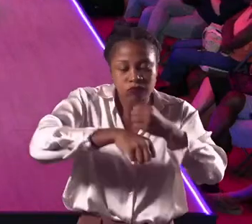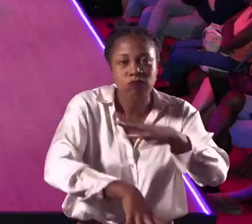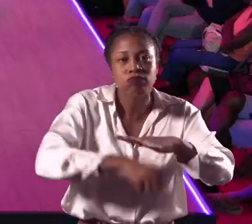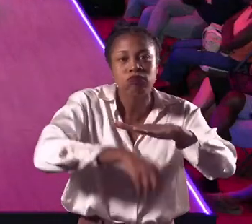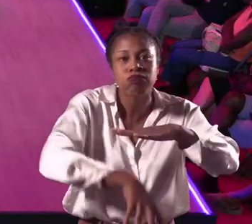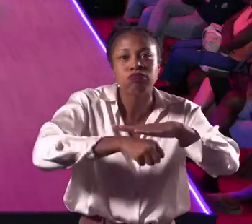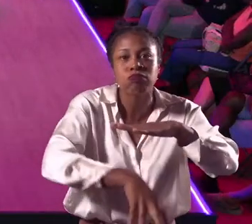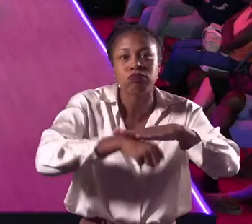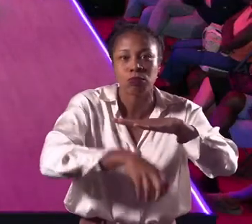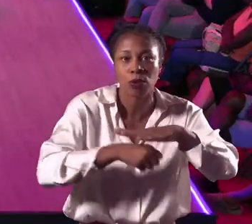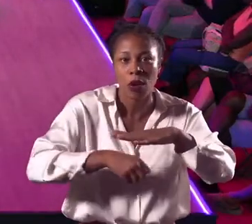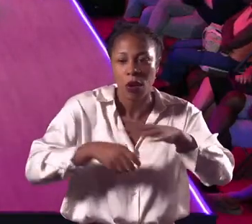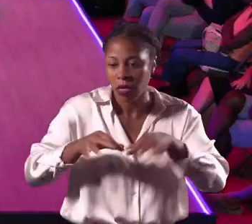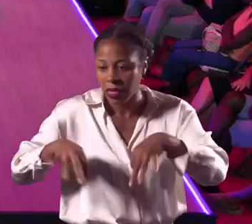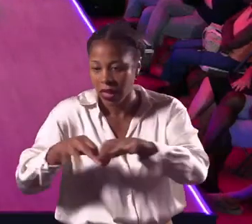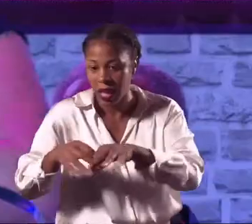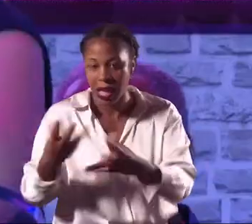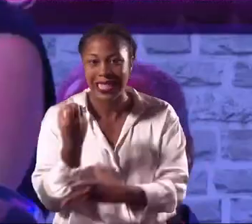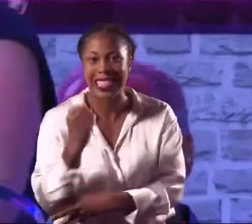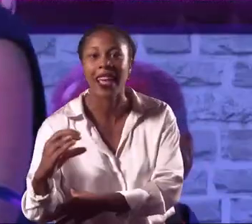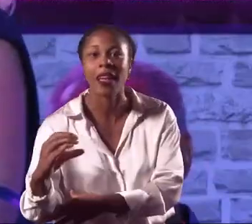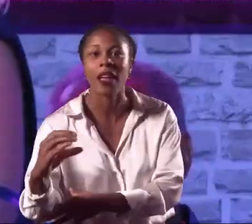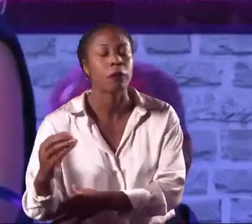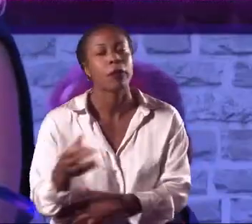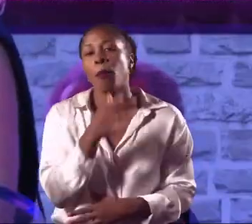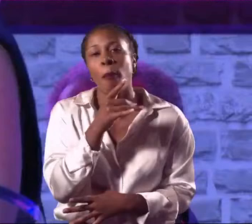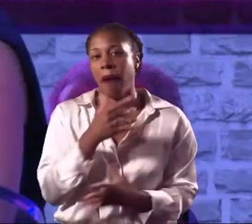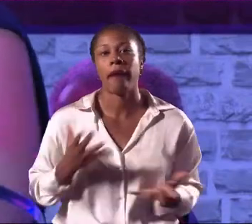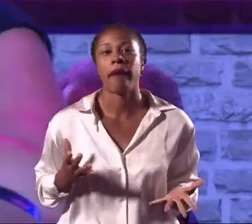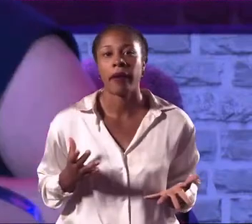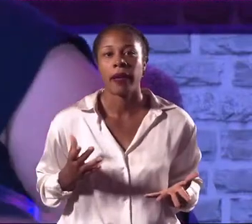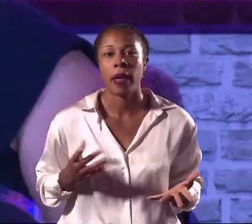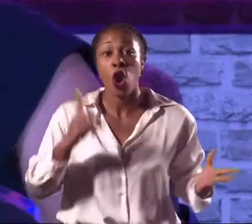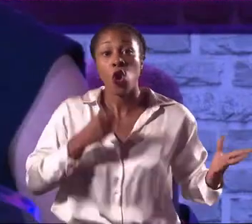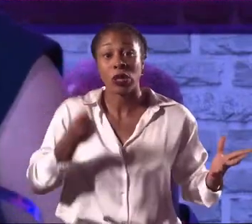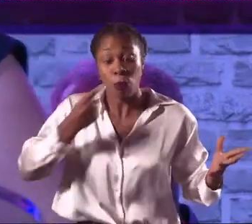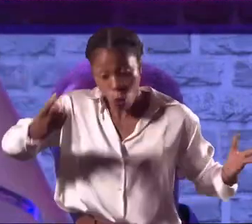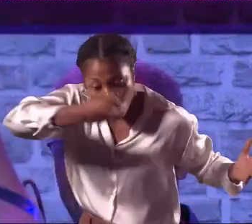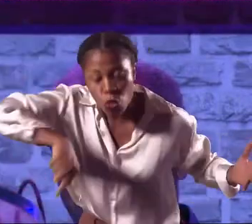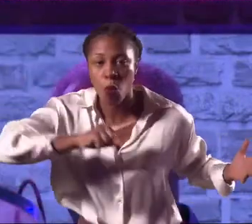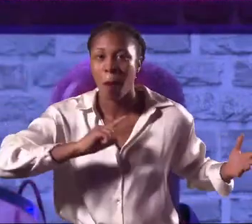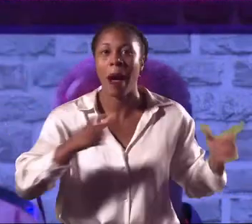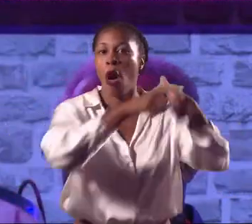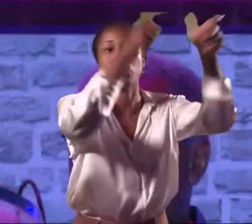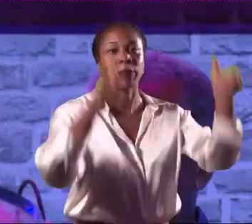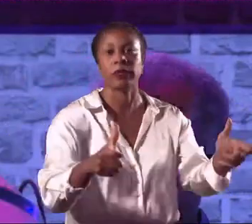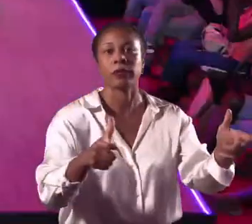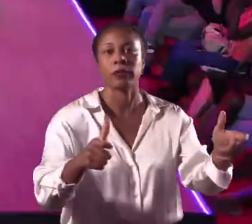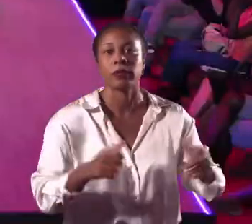territoires, eh bien là aussi, nous ne les laisserons plus faire. L'eau est à nous, pas aux multinationales.